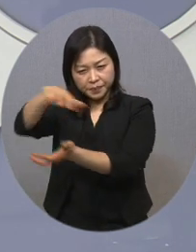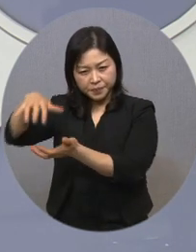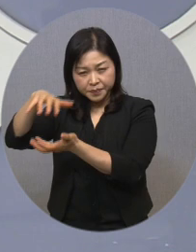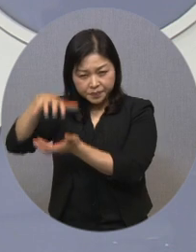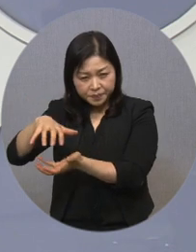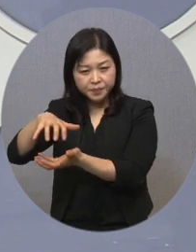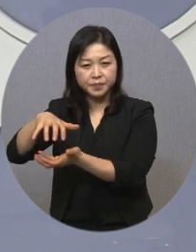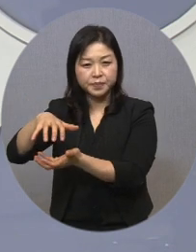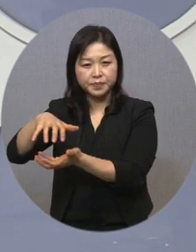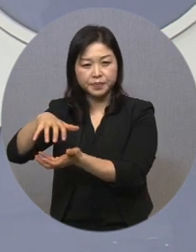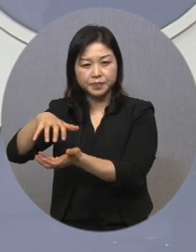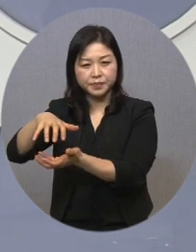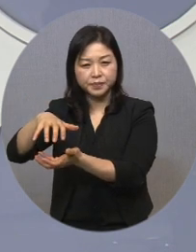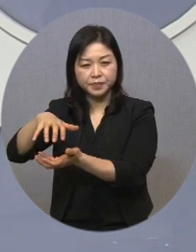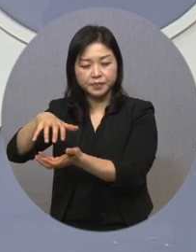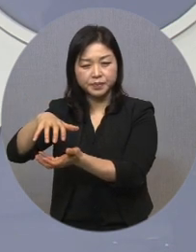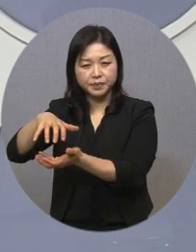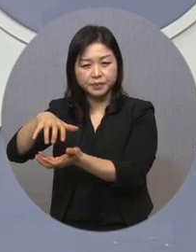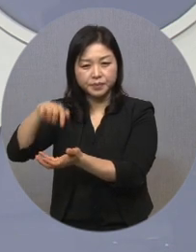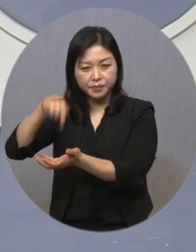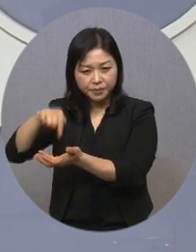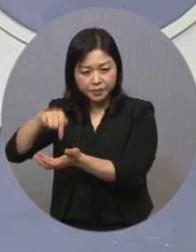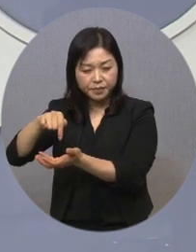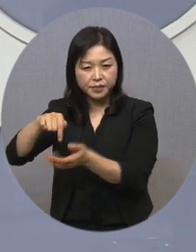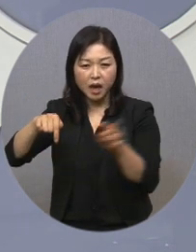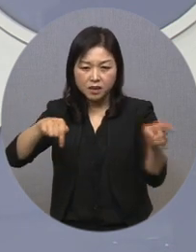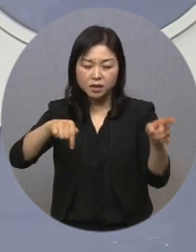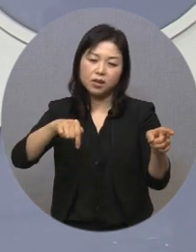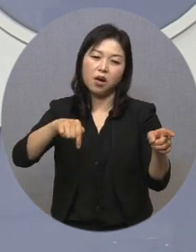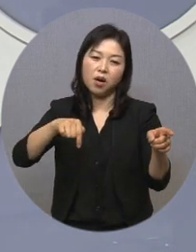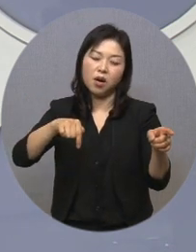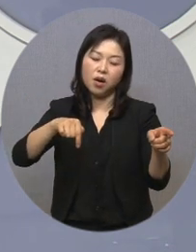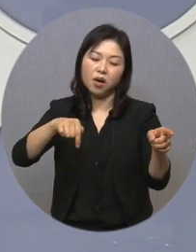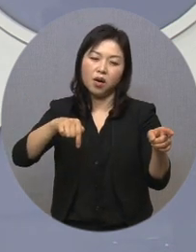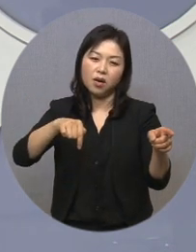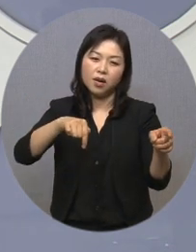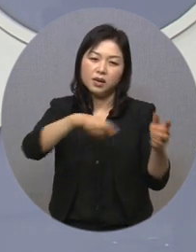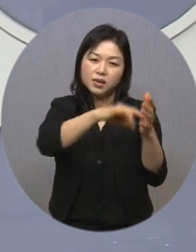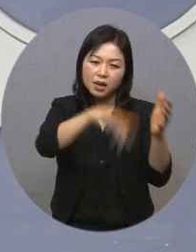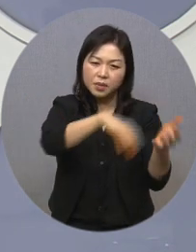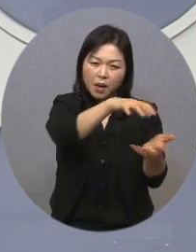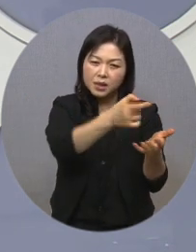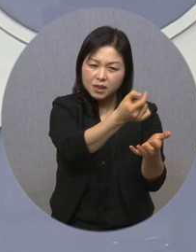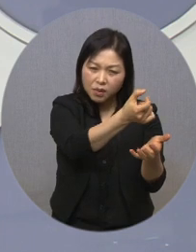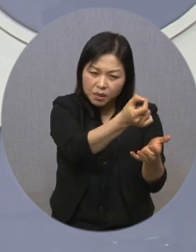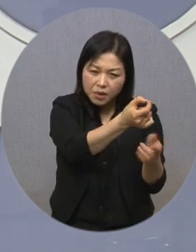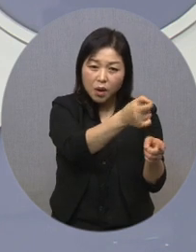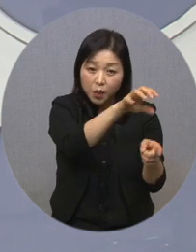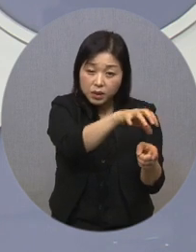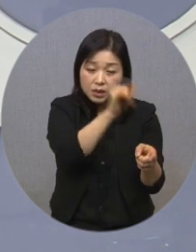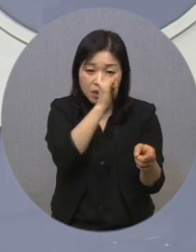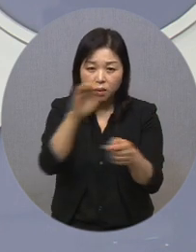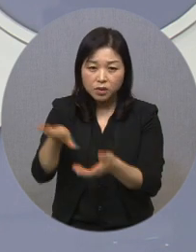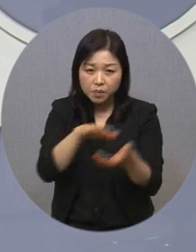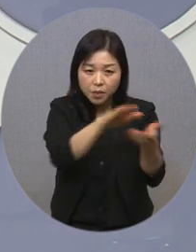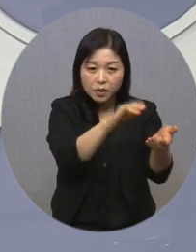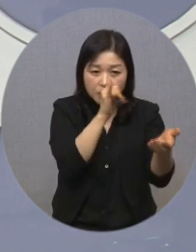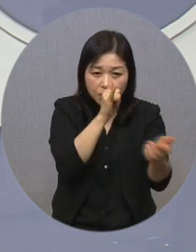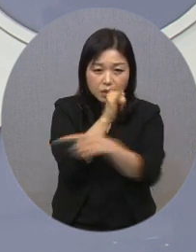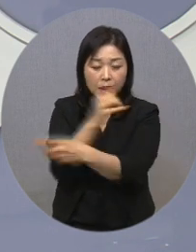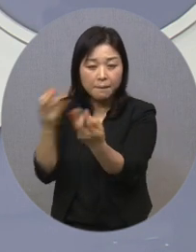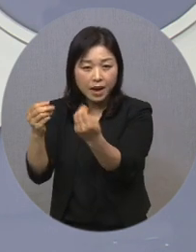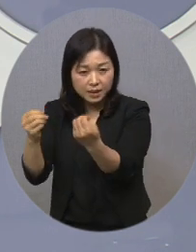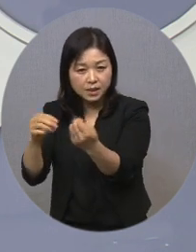세금이 덜 모여지는 곳도 있으니까 그쪽으로다가 가고 많이 모아진 거는 많이 모아진 거대로